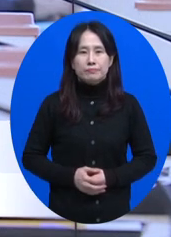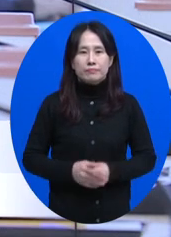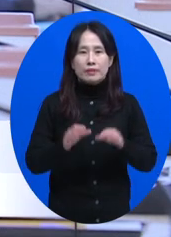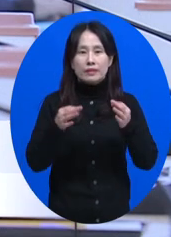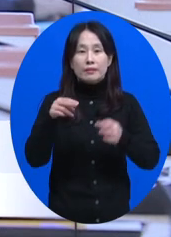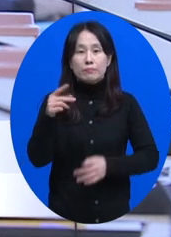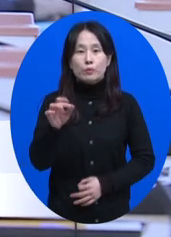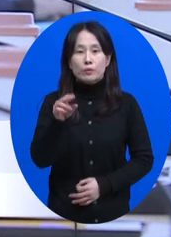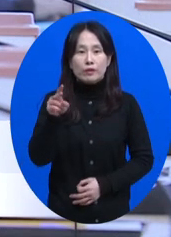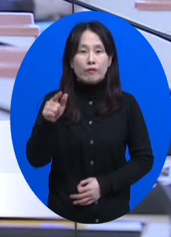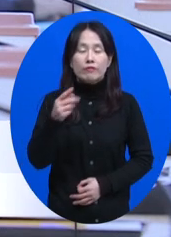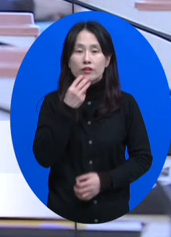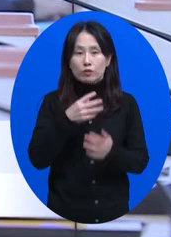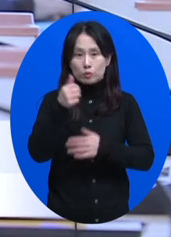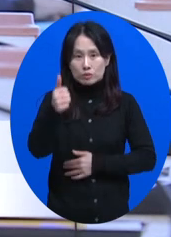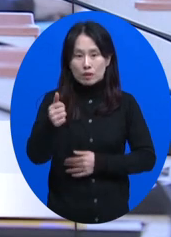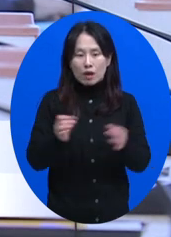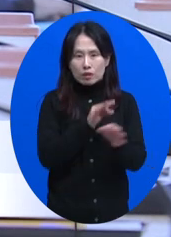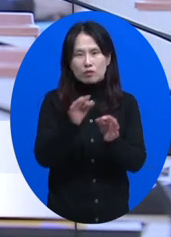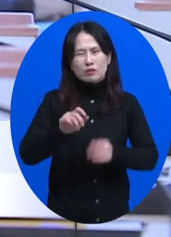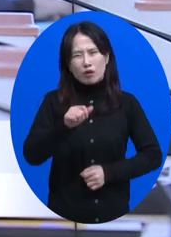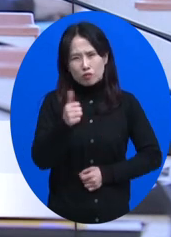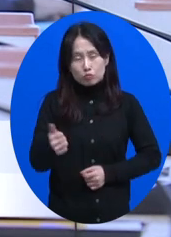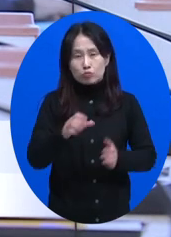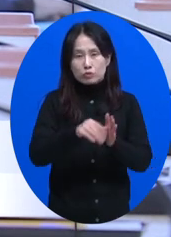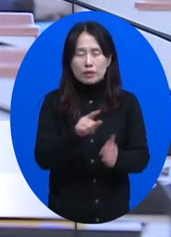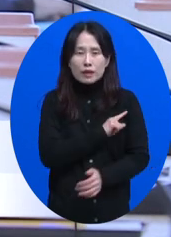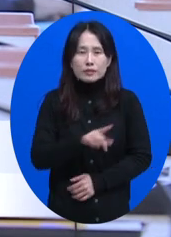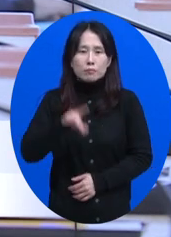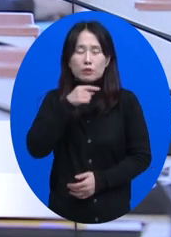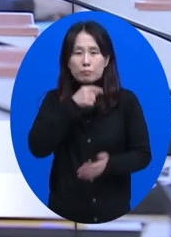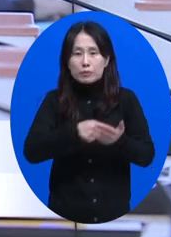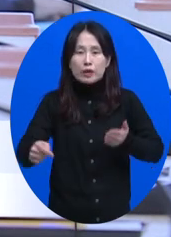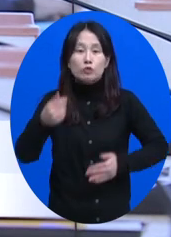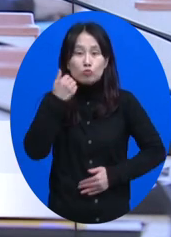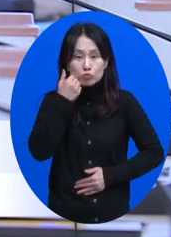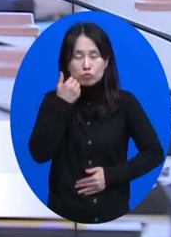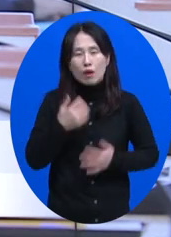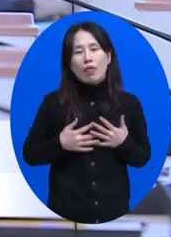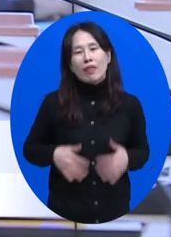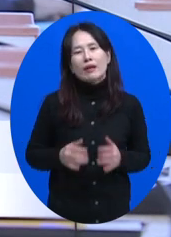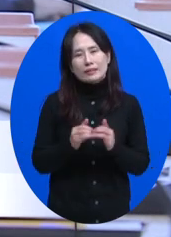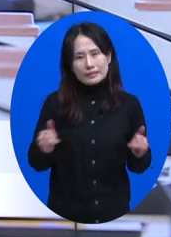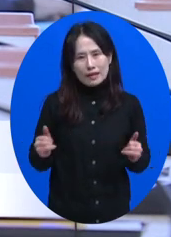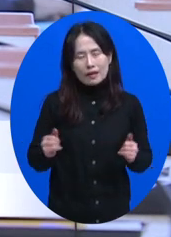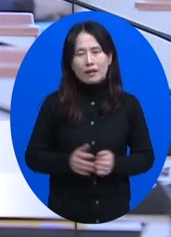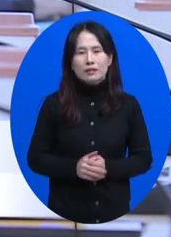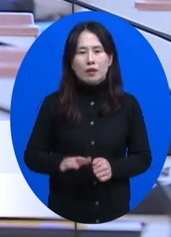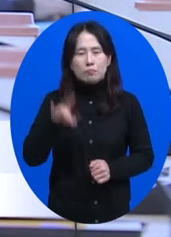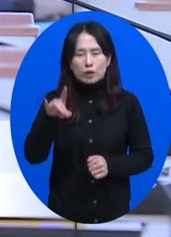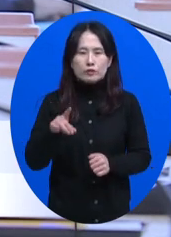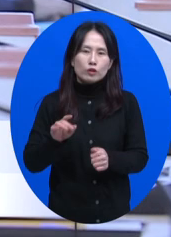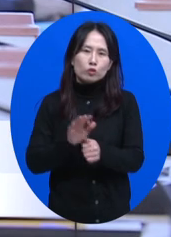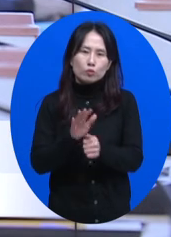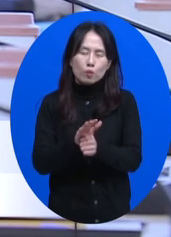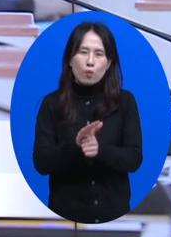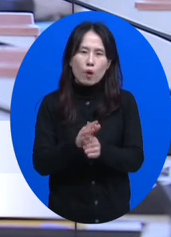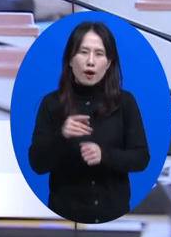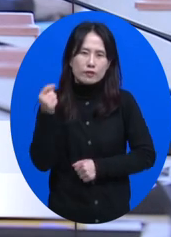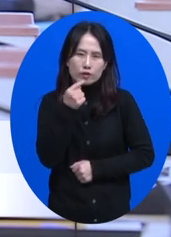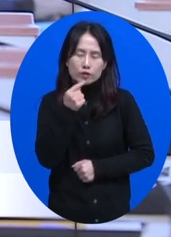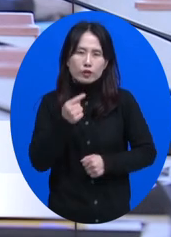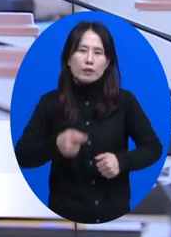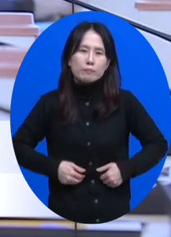김동연 경기도지사가 경제가 어려울 때 가장 먼저 피해를 보는 취약계층에 대해 선제적이고 촘촘하게 대응해야 한다고